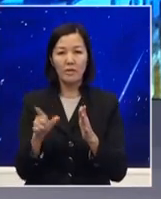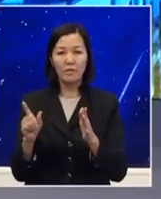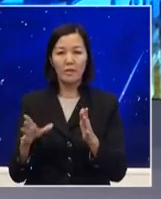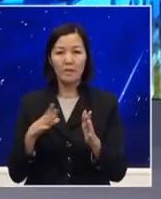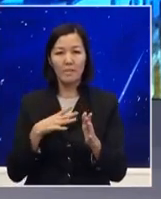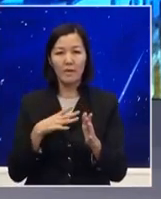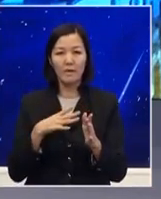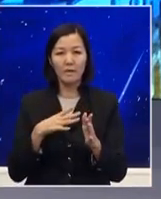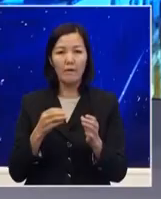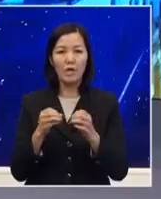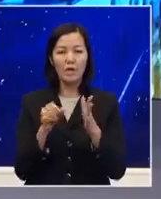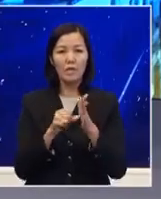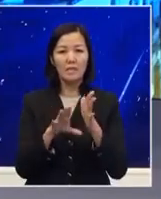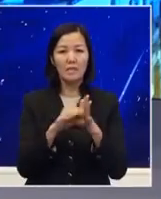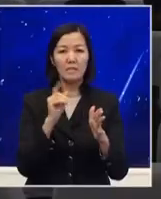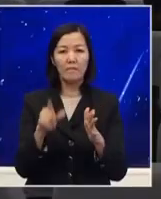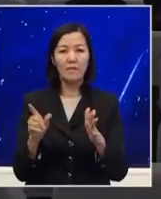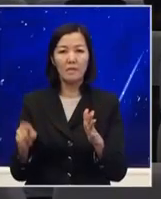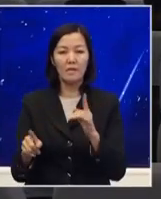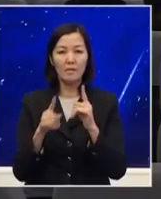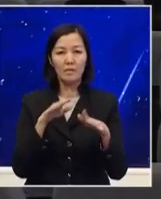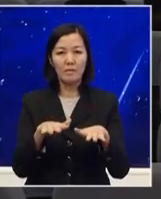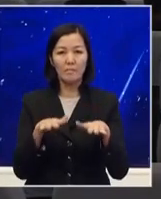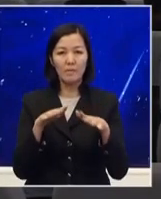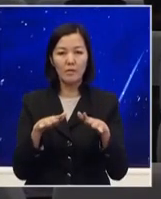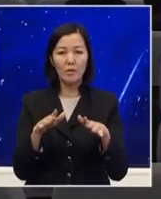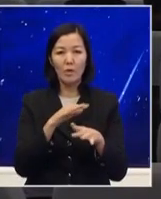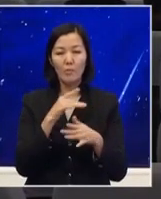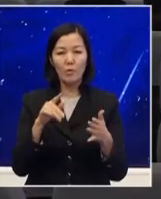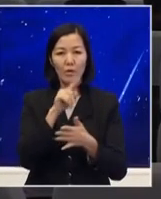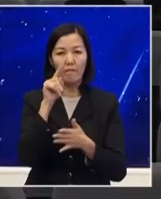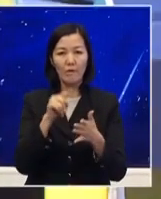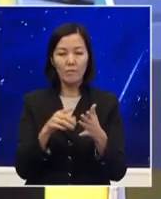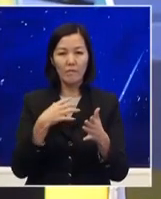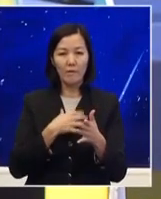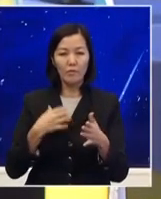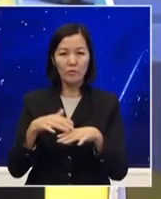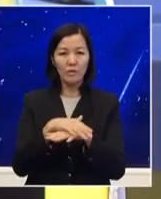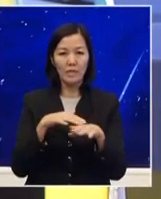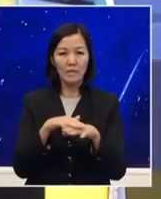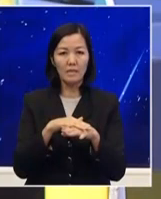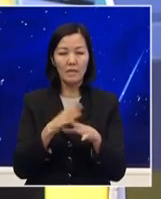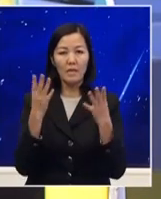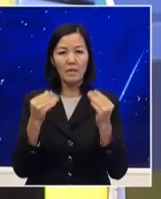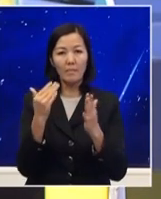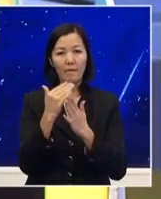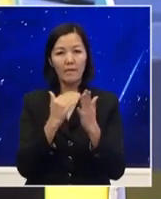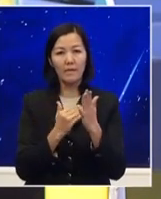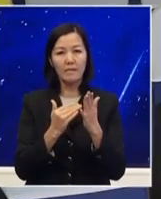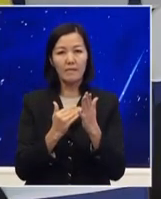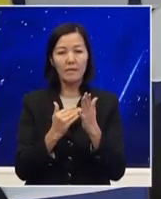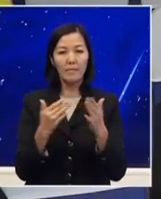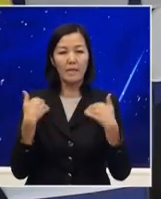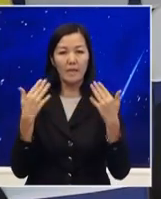дебатов 16 кандидатов в мажилис и областной маслихат изложили многие вопросы, волнующие население. На повестке дня